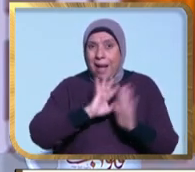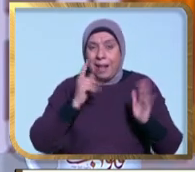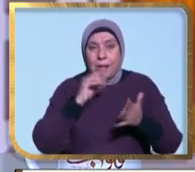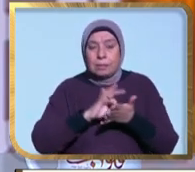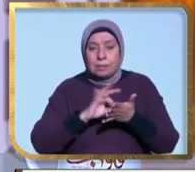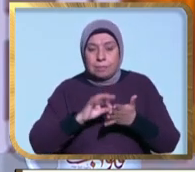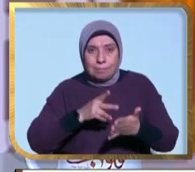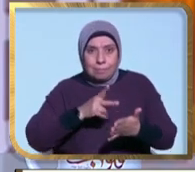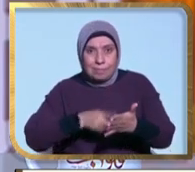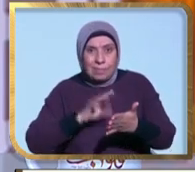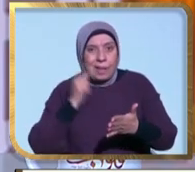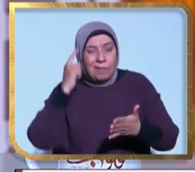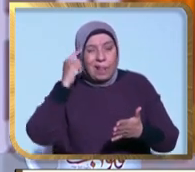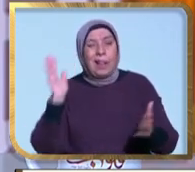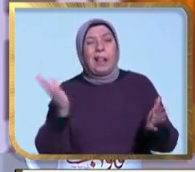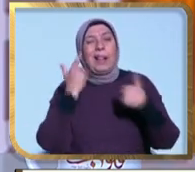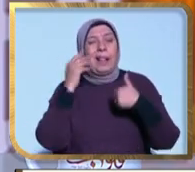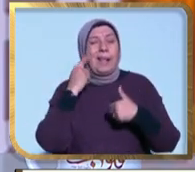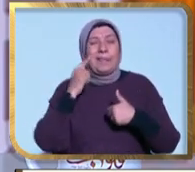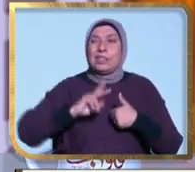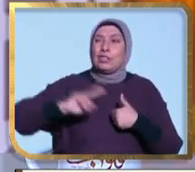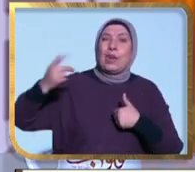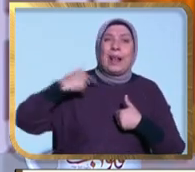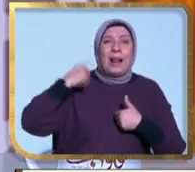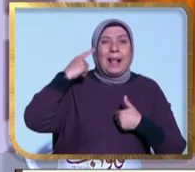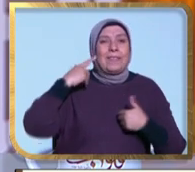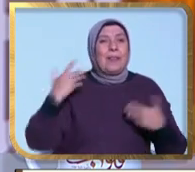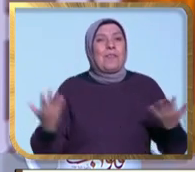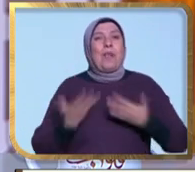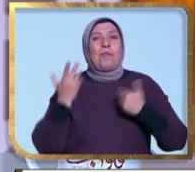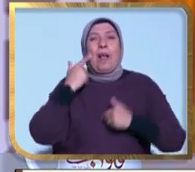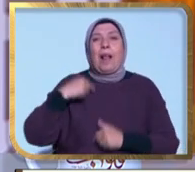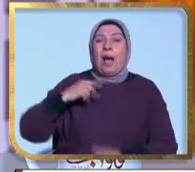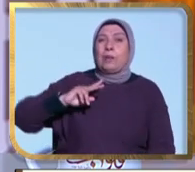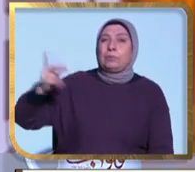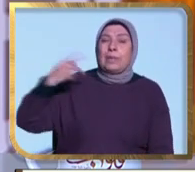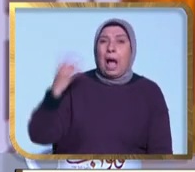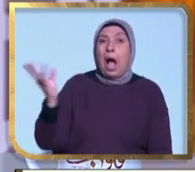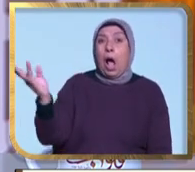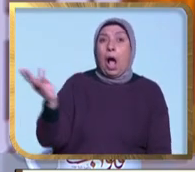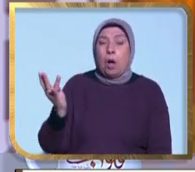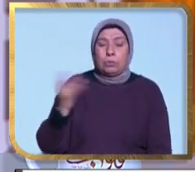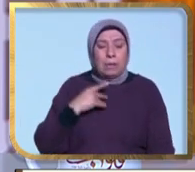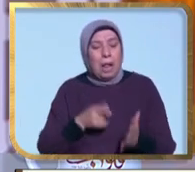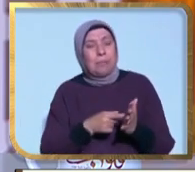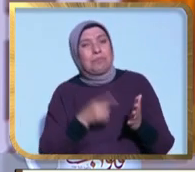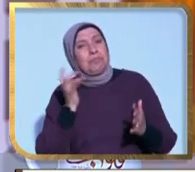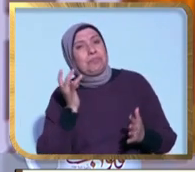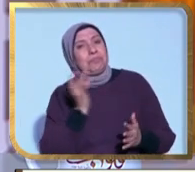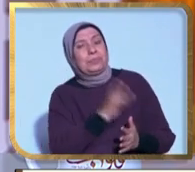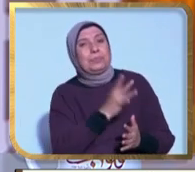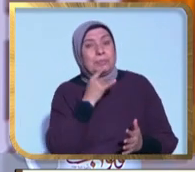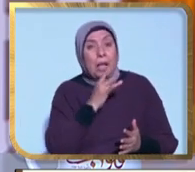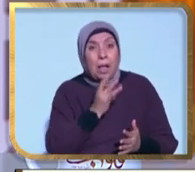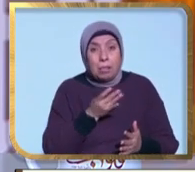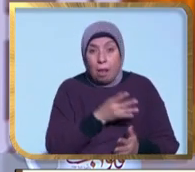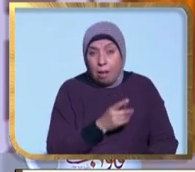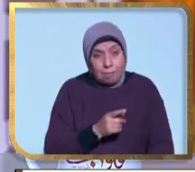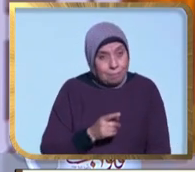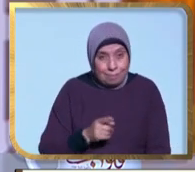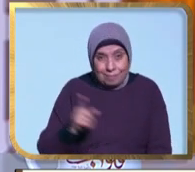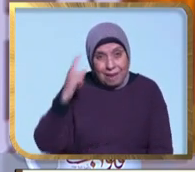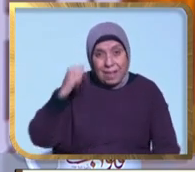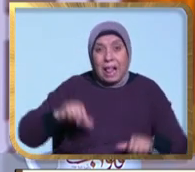بيه وبقى جت على هواك واحده رحت تتجوزها رم الثانيه ام العيال بقى مع نفسها وانت بقى عايش حياتك حتى لو بتعمل